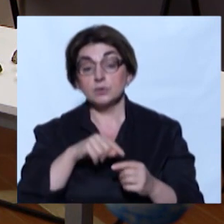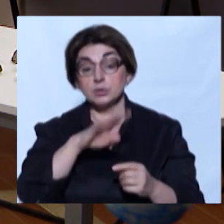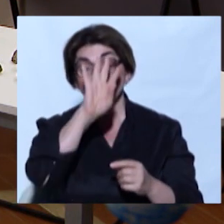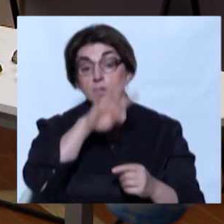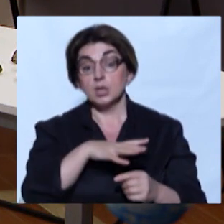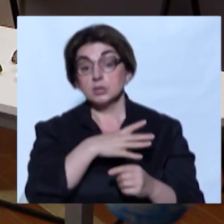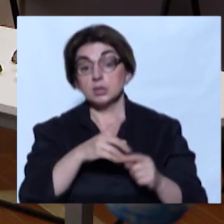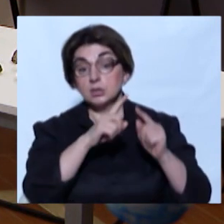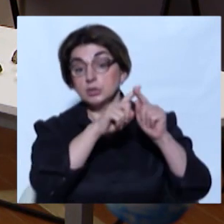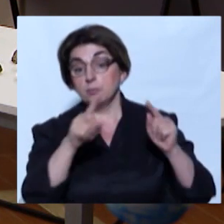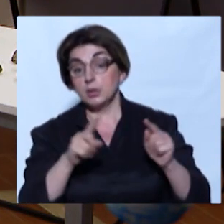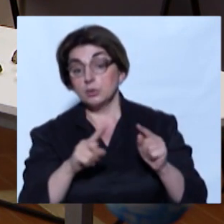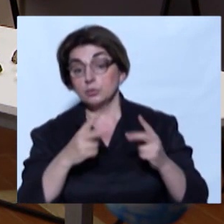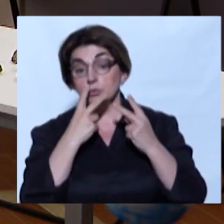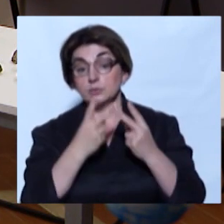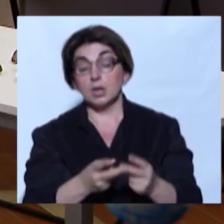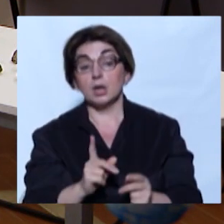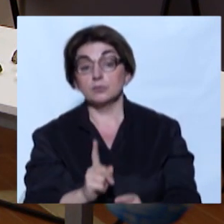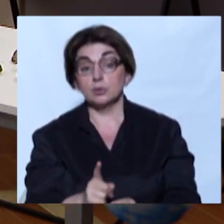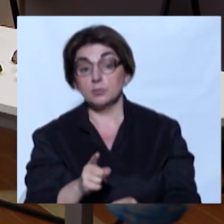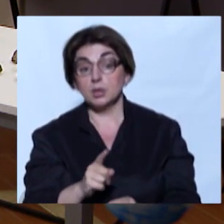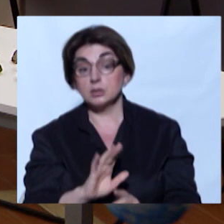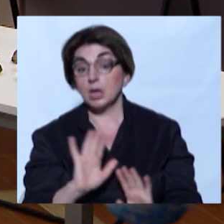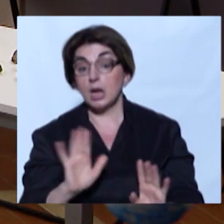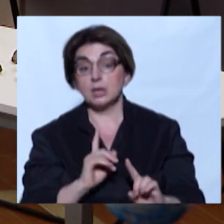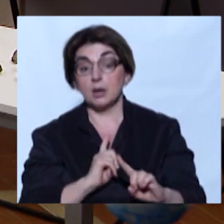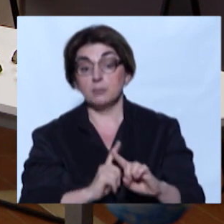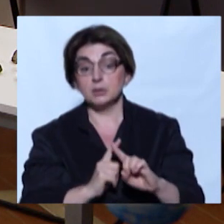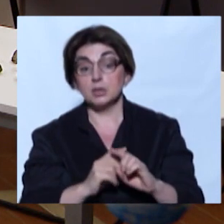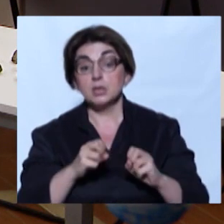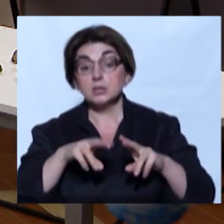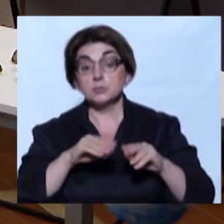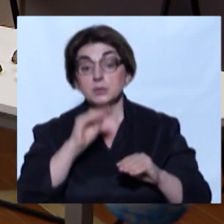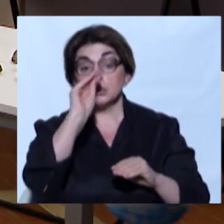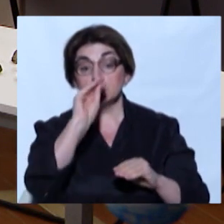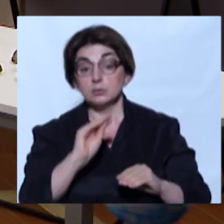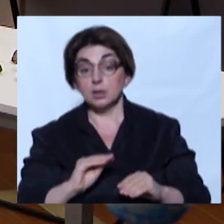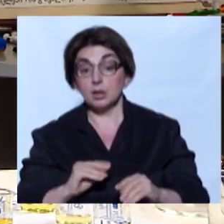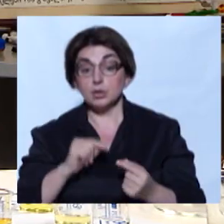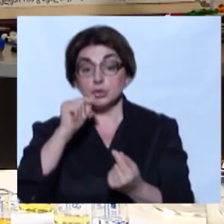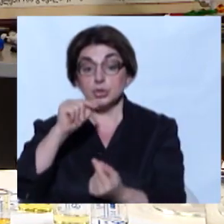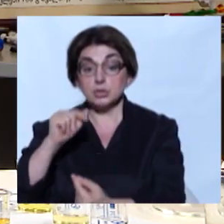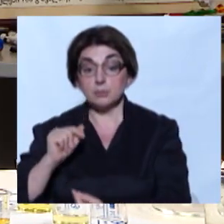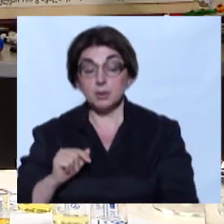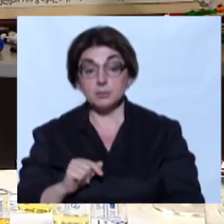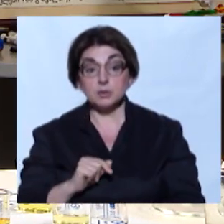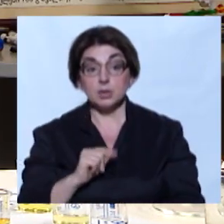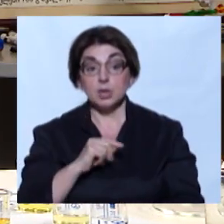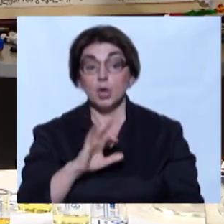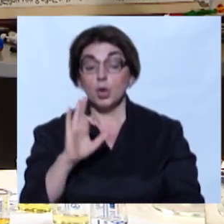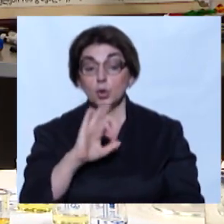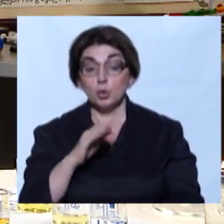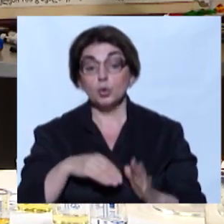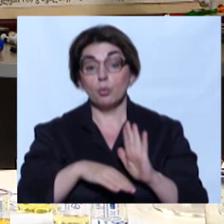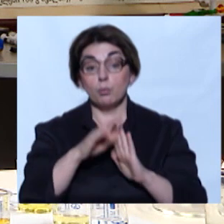ცხრილს თუ დახედავთ, ნახავთ, რომ ეს არამეტალები დალაგებული არიან შემდეგი მიმდევრობით. შესაბამისად, ჩვენ ვნახეთ, რომ ქლორი